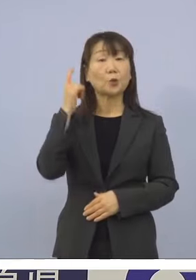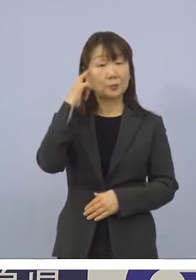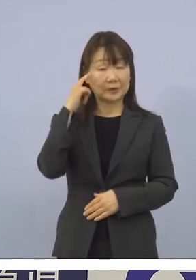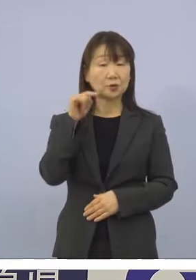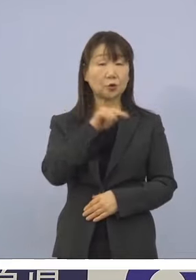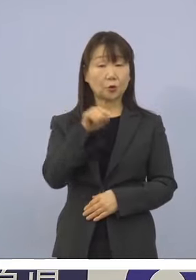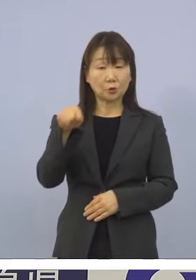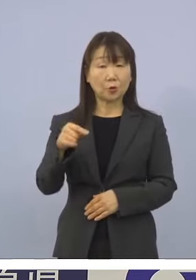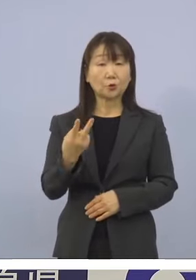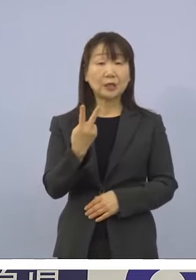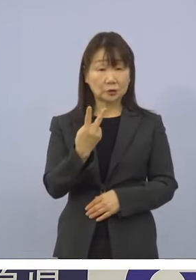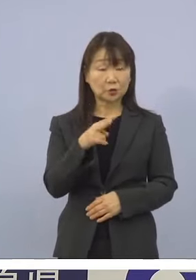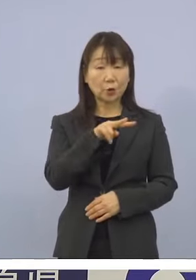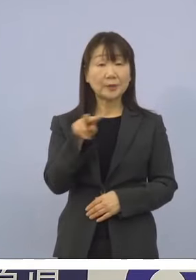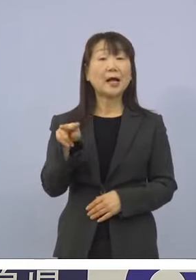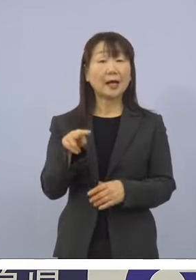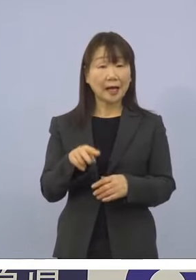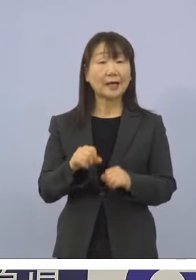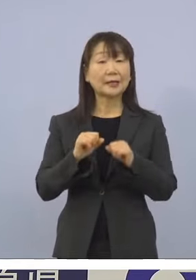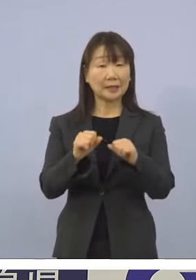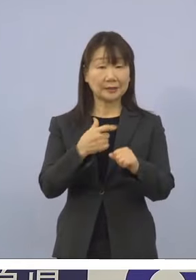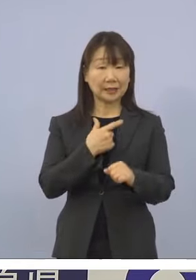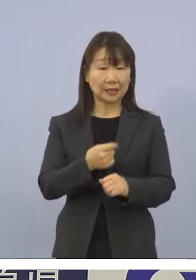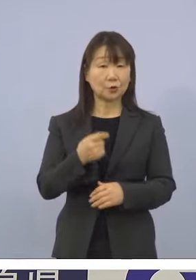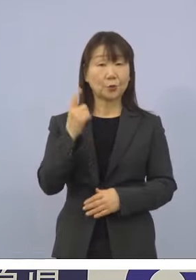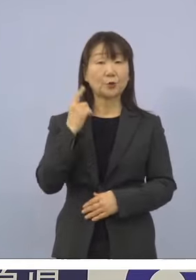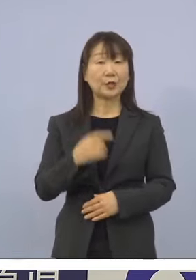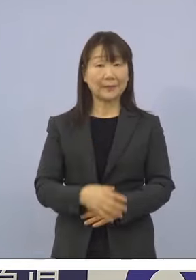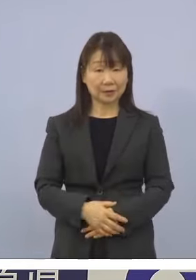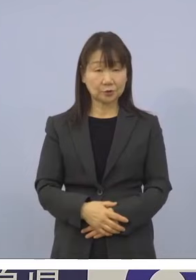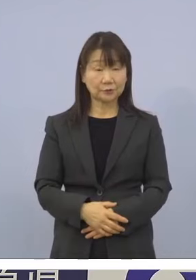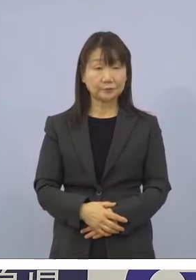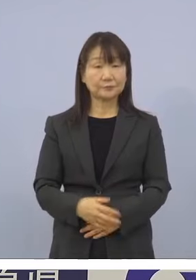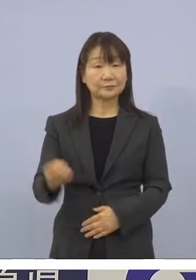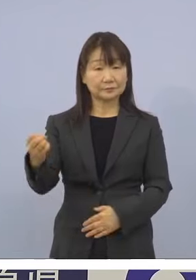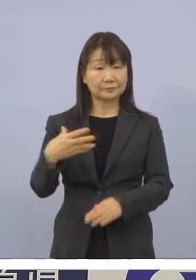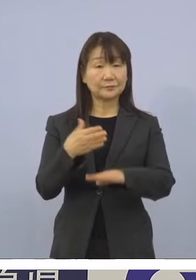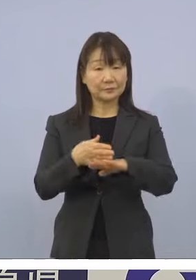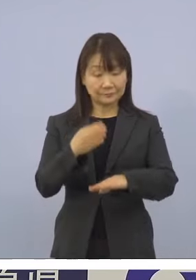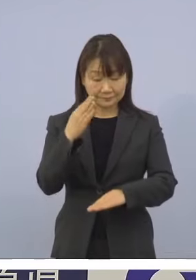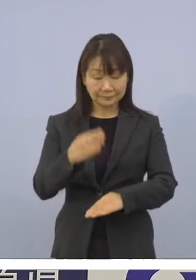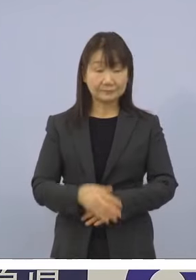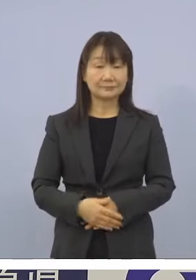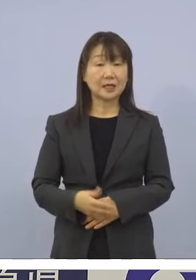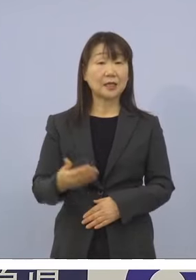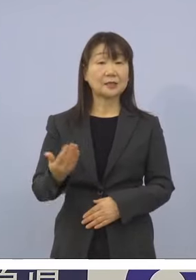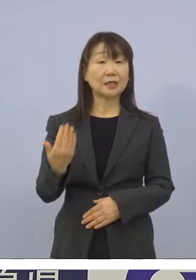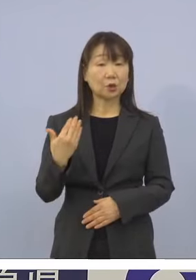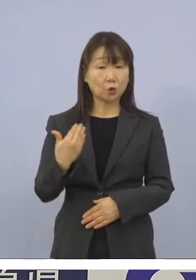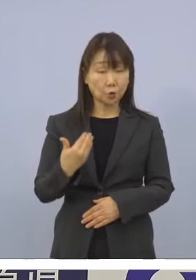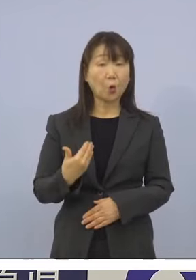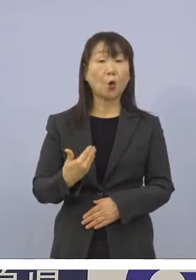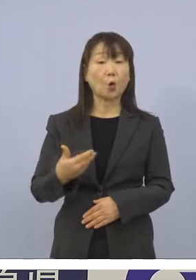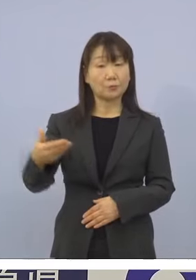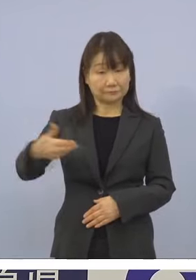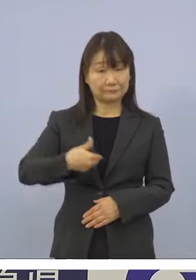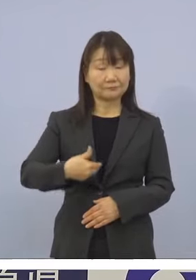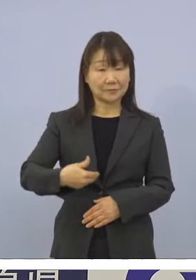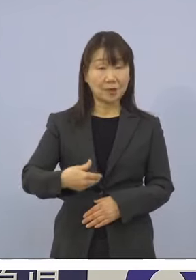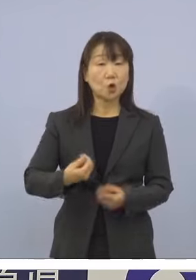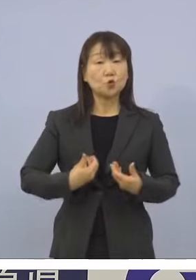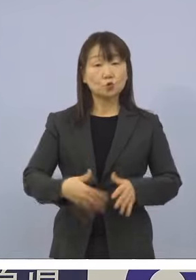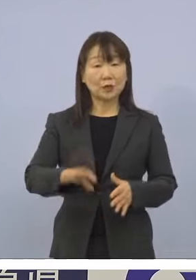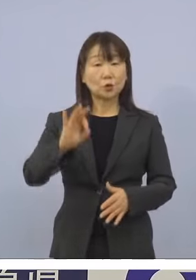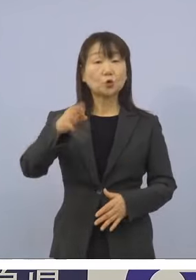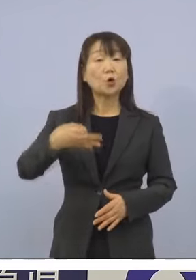方を睨みながらやっていきたいと思ってます。 ありがとうございます。あと先ほどふるさと納税の話がありましたが、まあ、こ